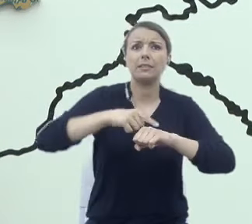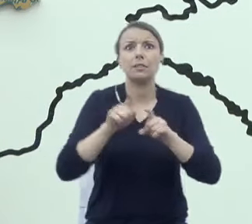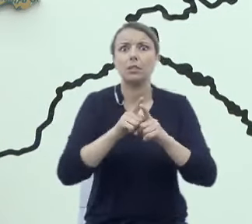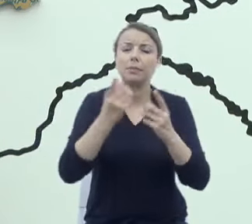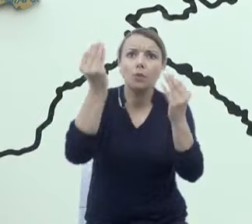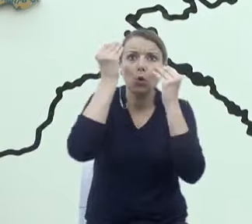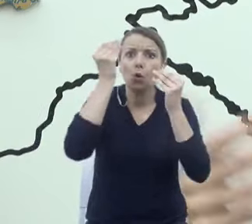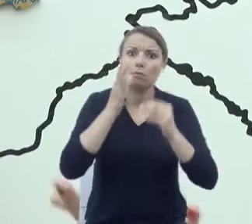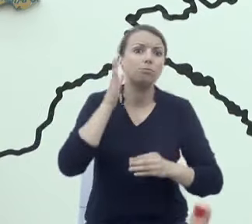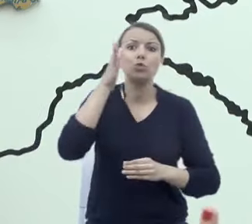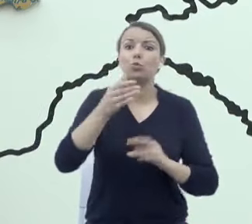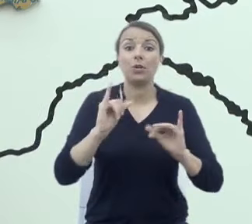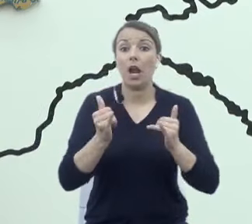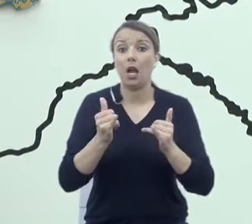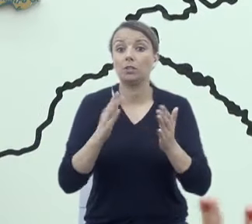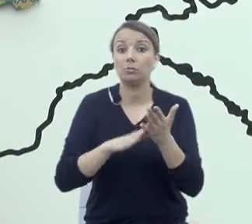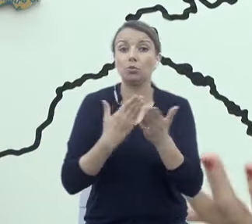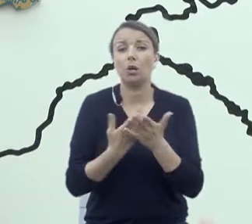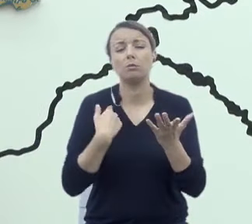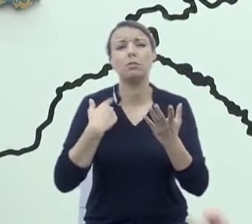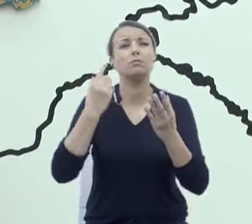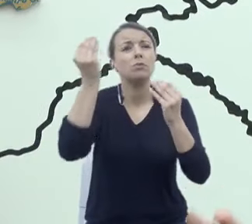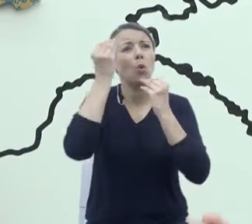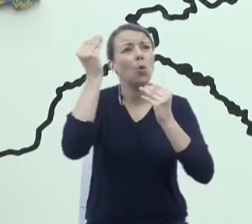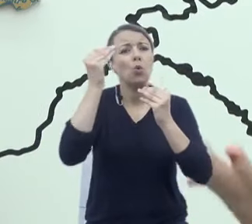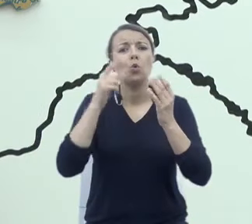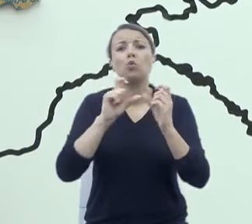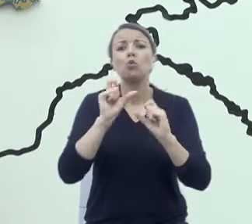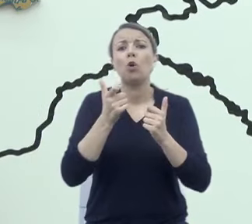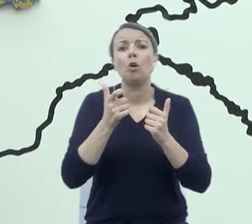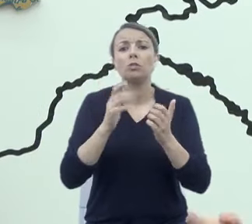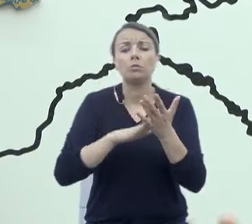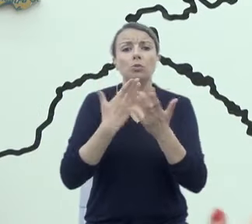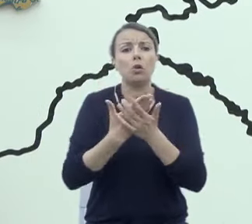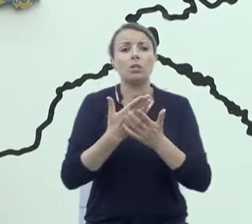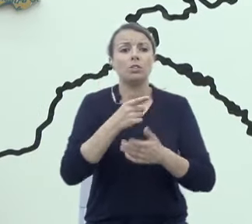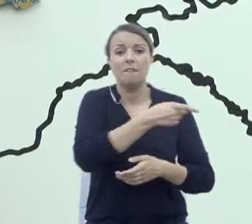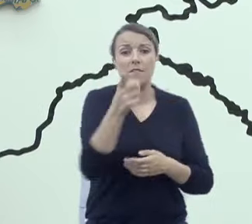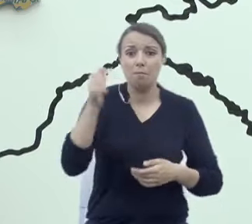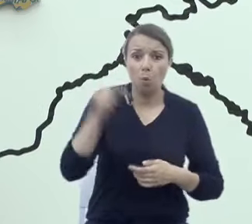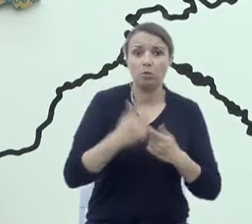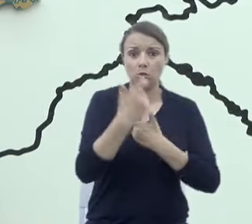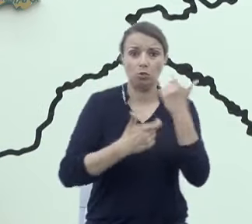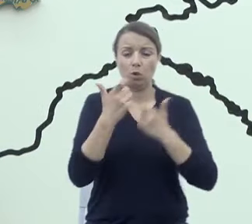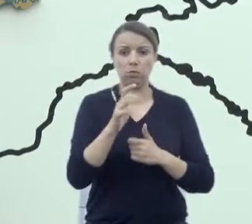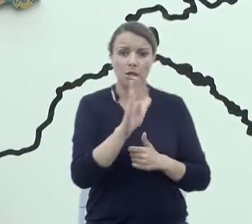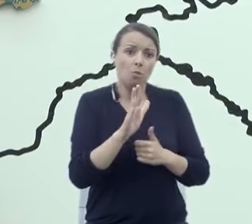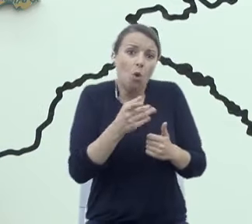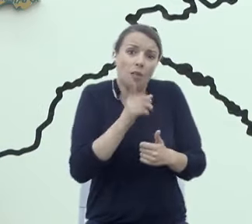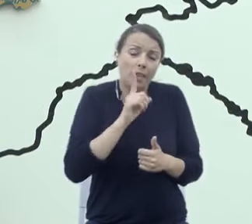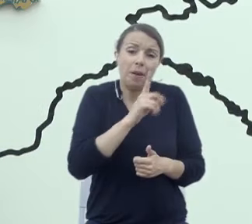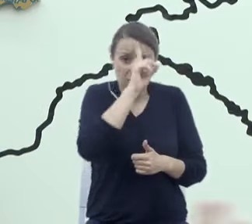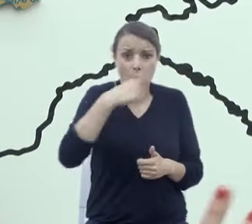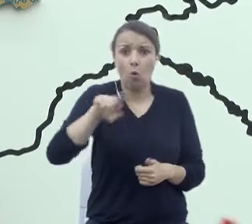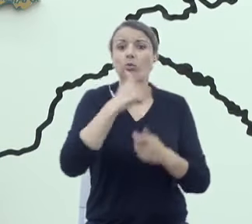jak bardziej niż taka próba właśnie wy musicie coś zrobić, tak? No oni by zrobią, będą robić, co będą chcieli, tak?